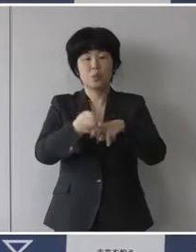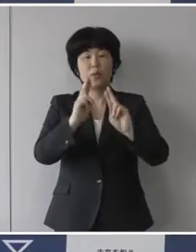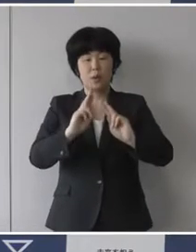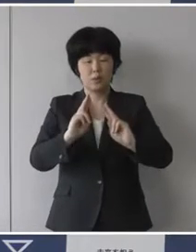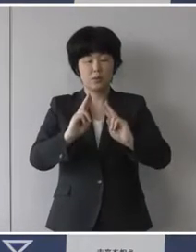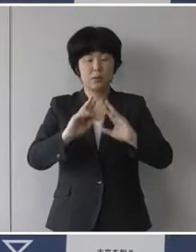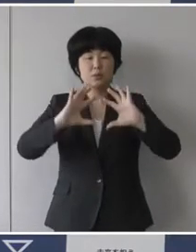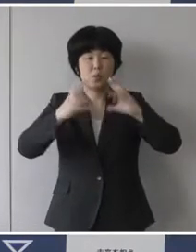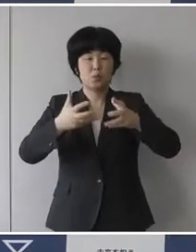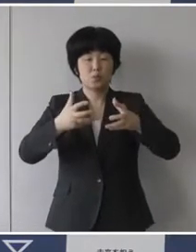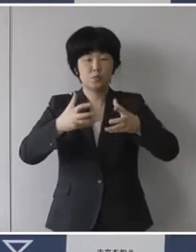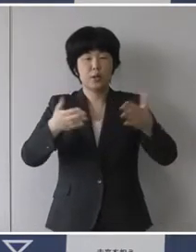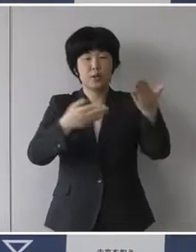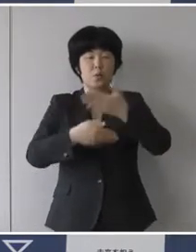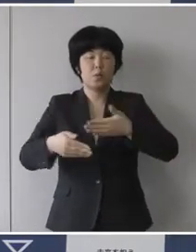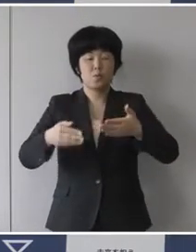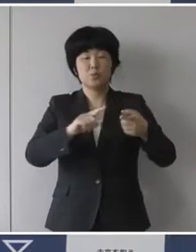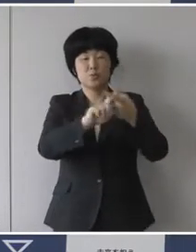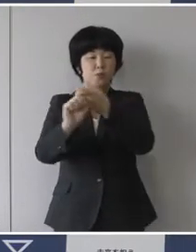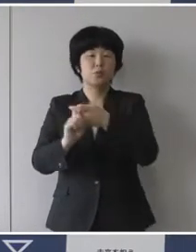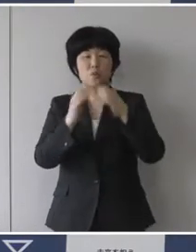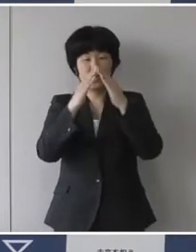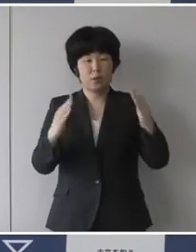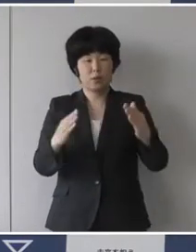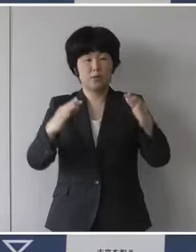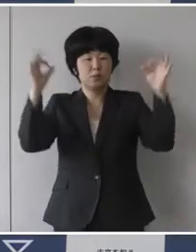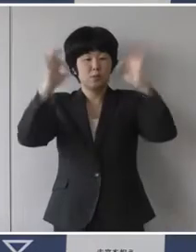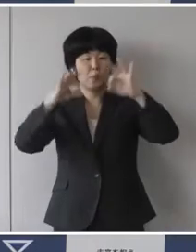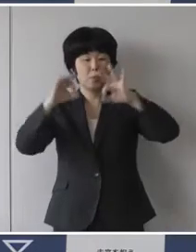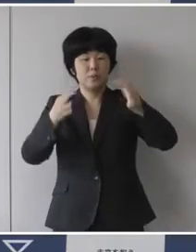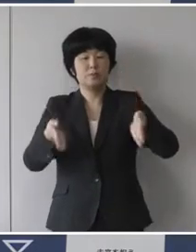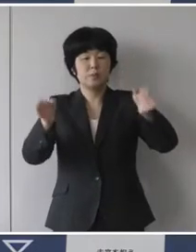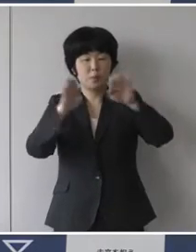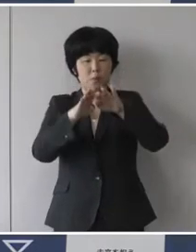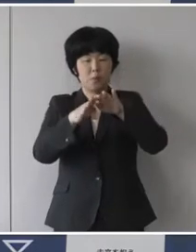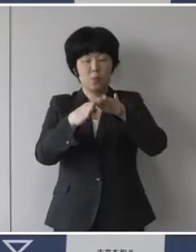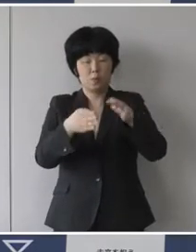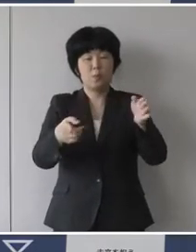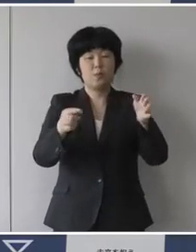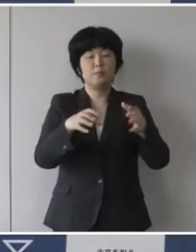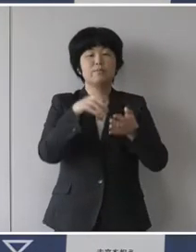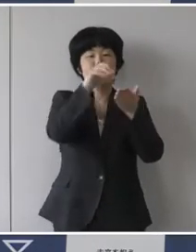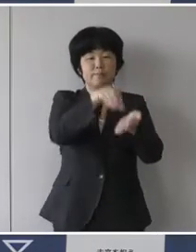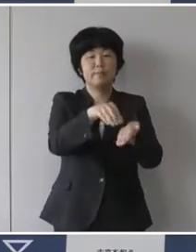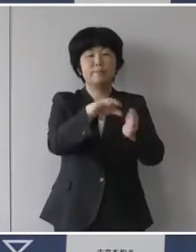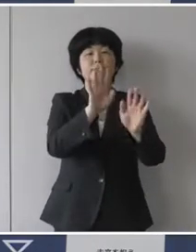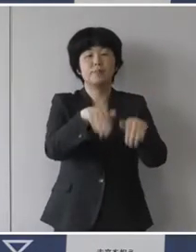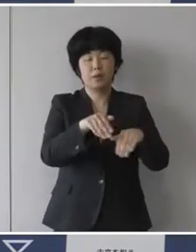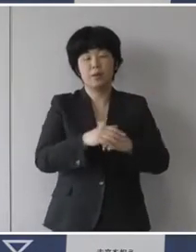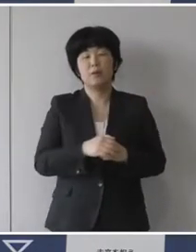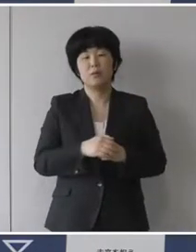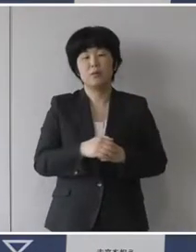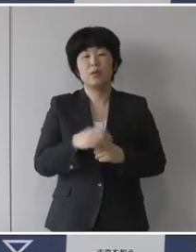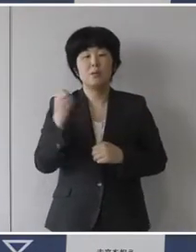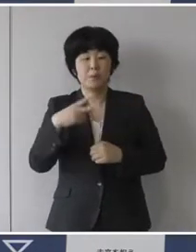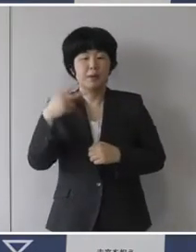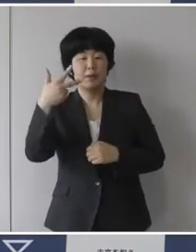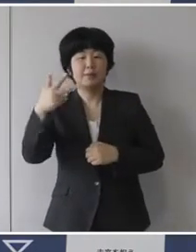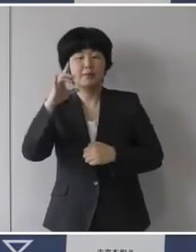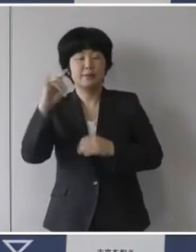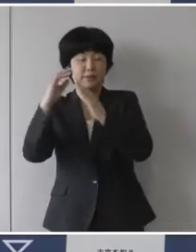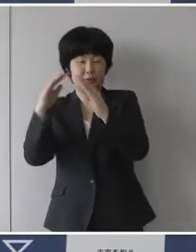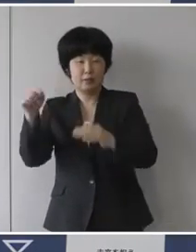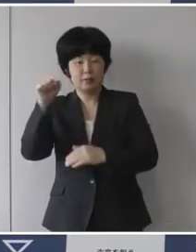協会に、募金箱を設置を、すでにしております。それから、本市の市議会におきまし